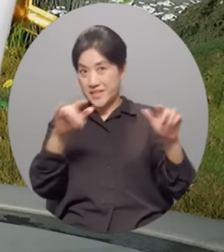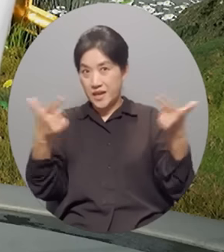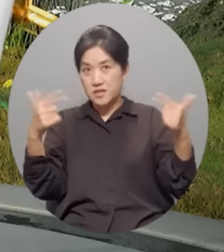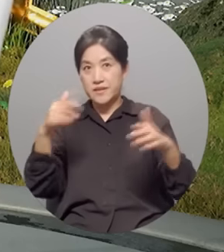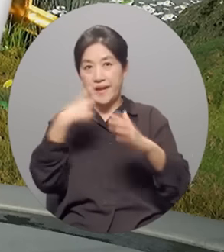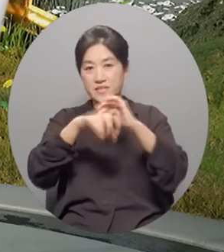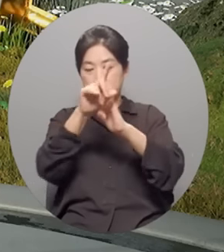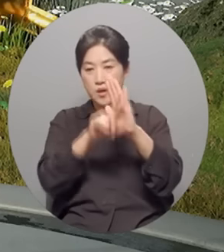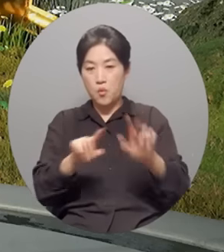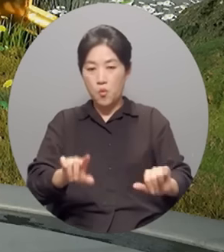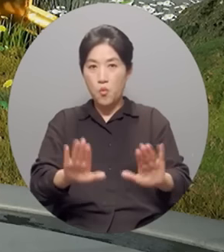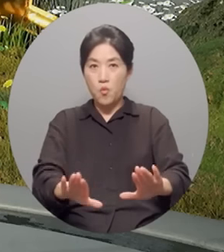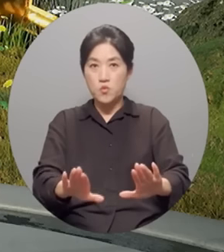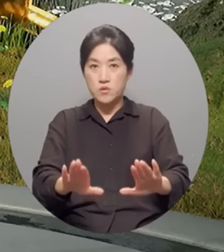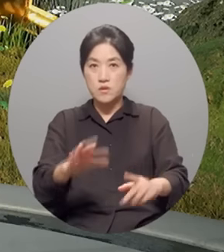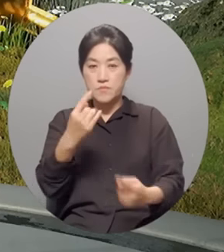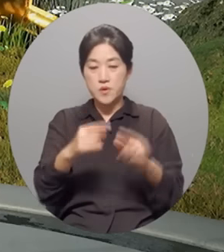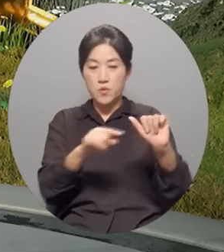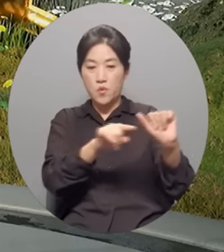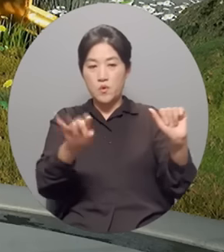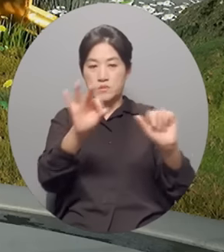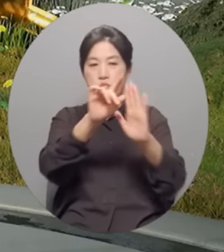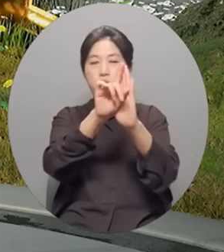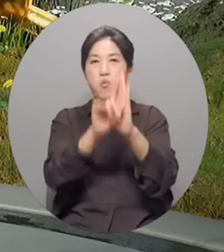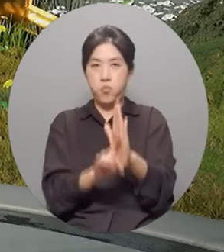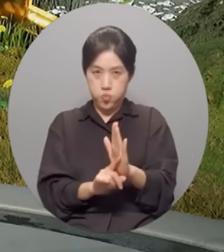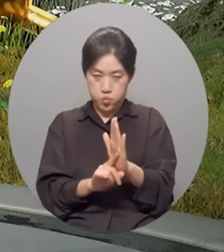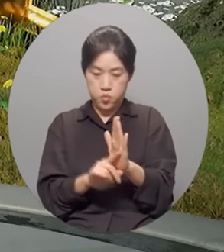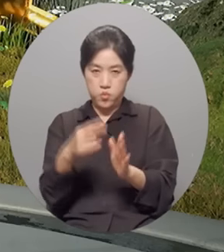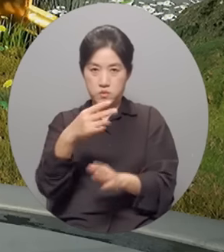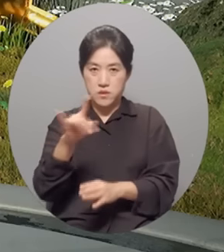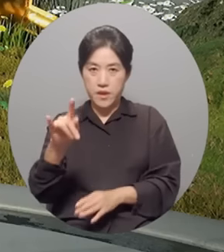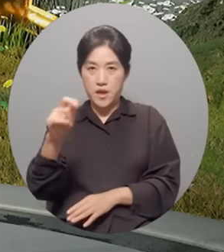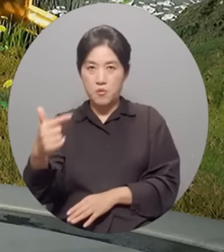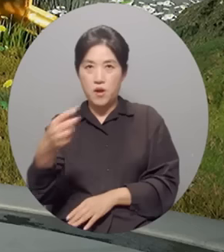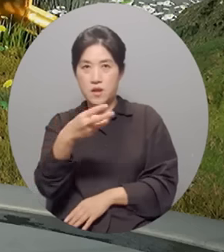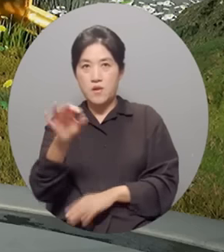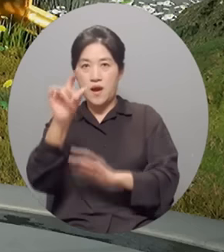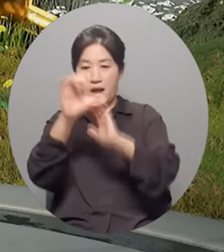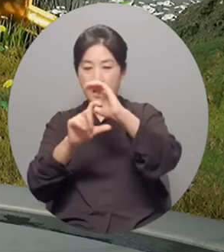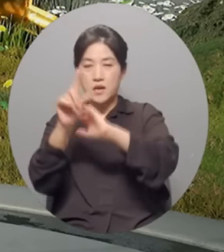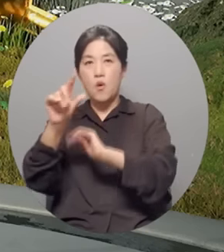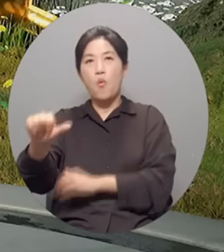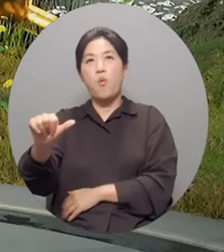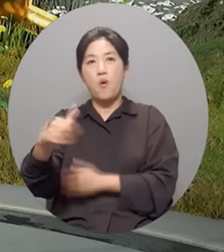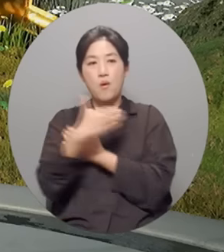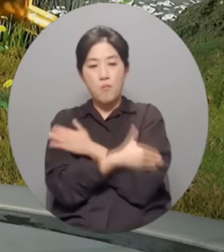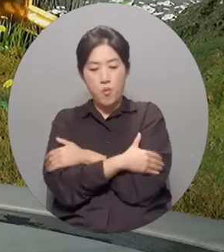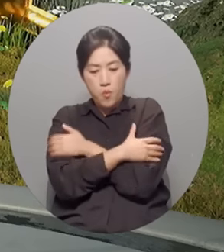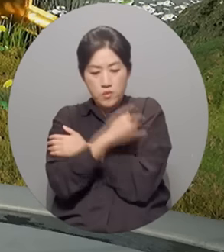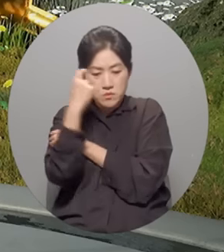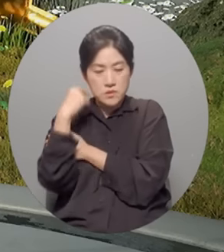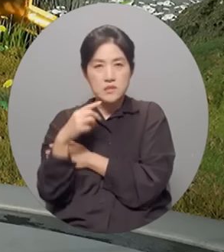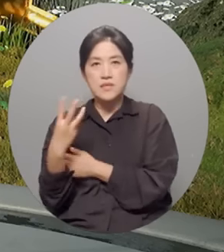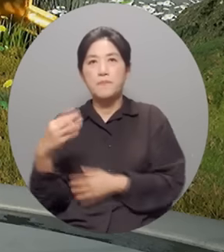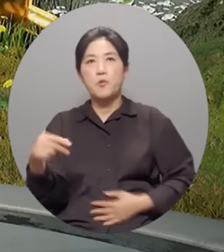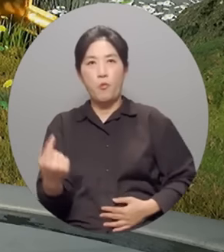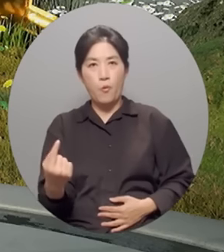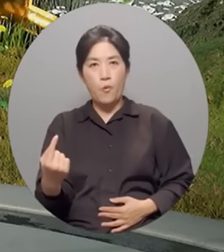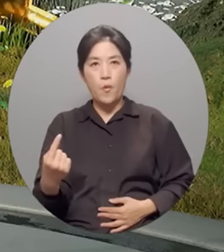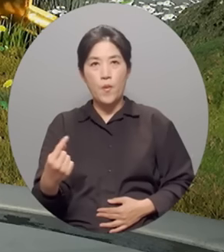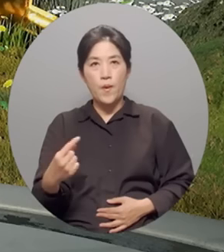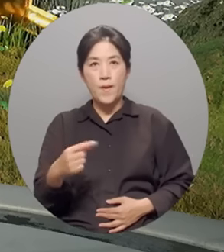오늘보다 5도에서 10도가량 뚝 떨어지겠습니다 대관령의 아침 최저 기온은 5도 체감 온도는 3도를 보이겠고요